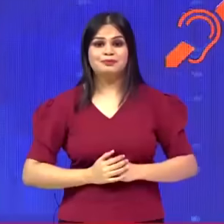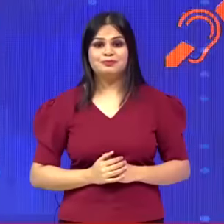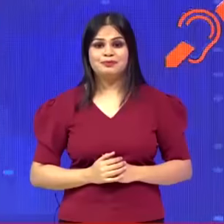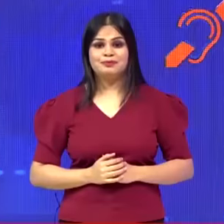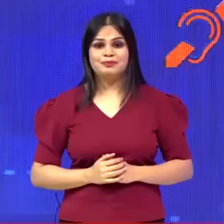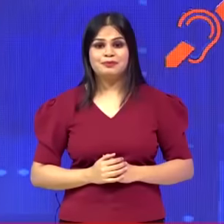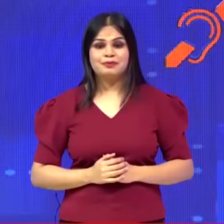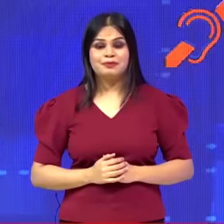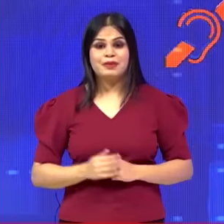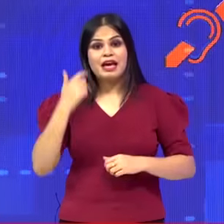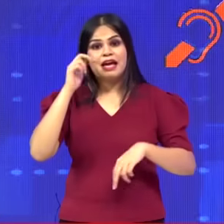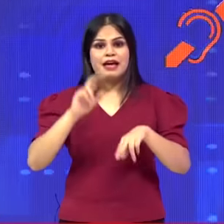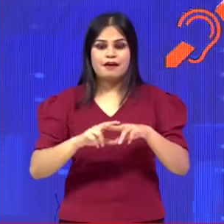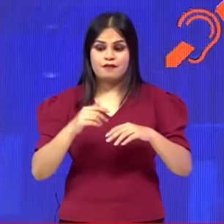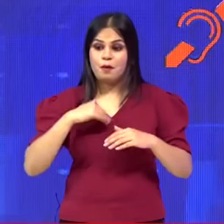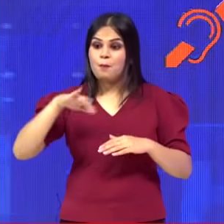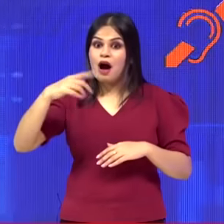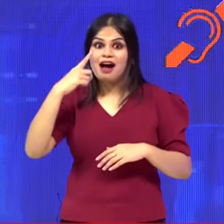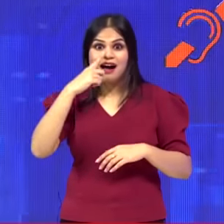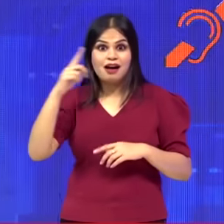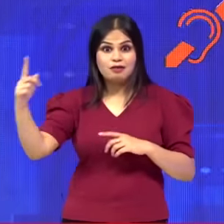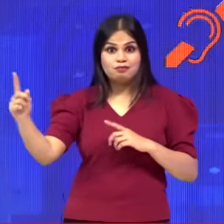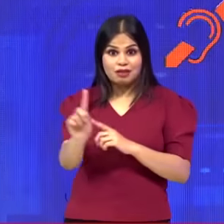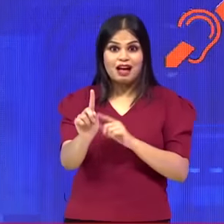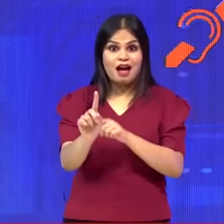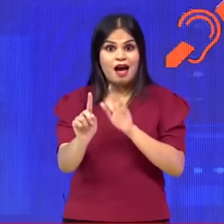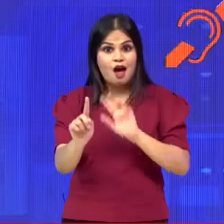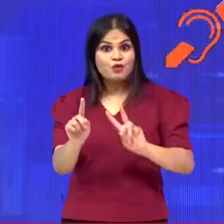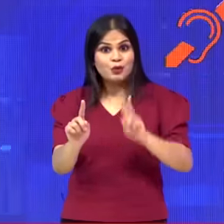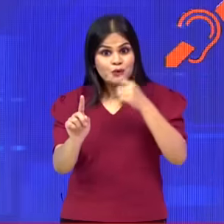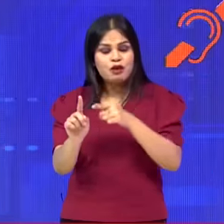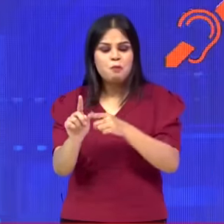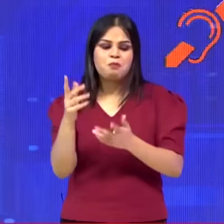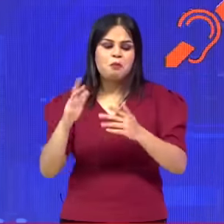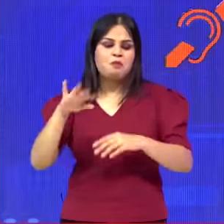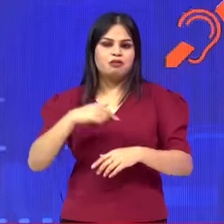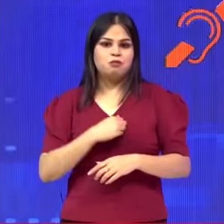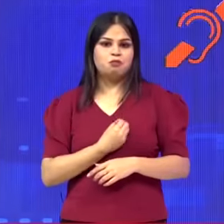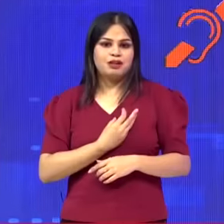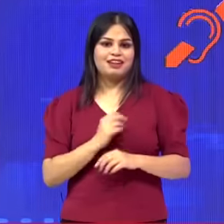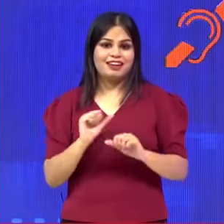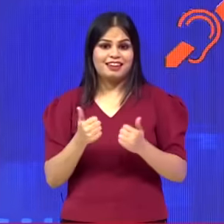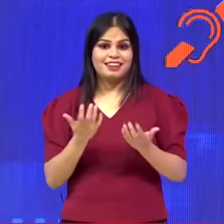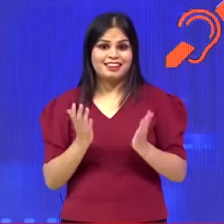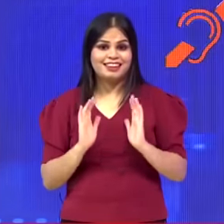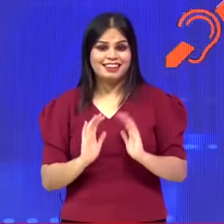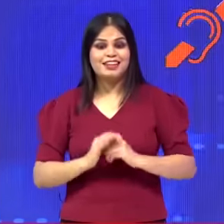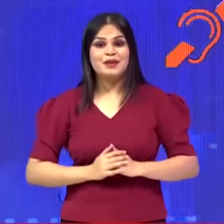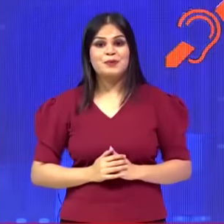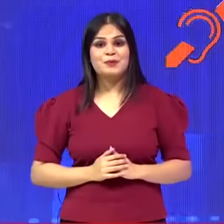जब कोई ऐसा आएगी तो हो जाएगा सर.